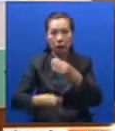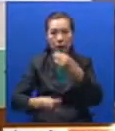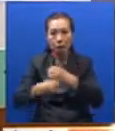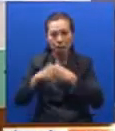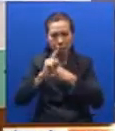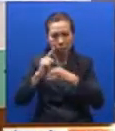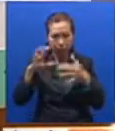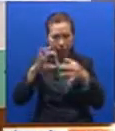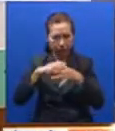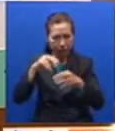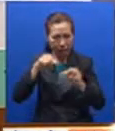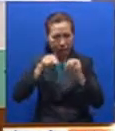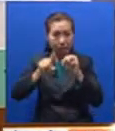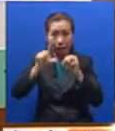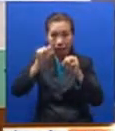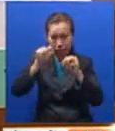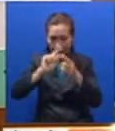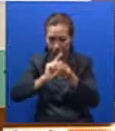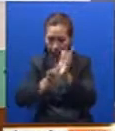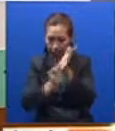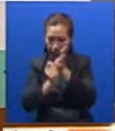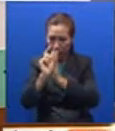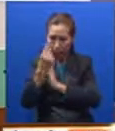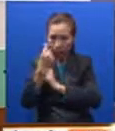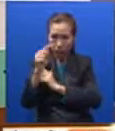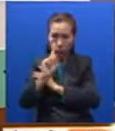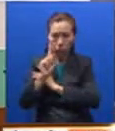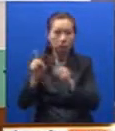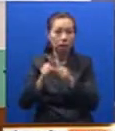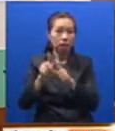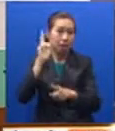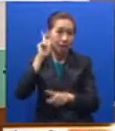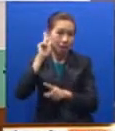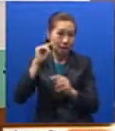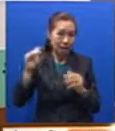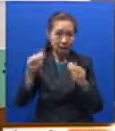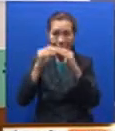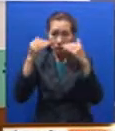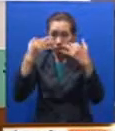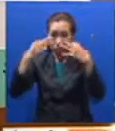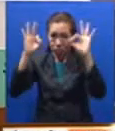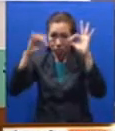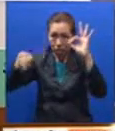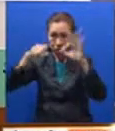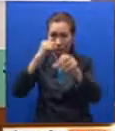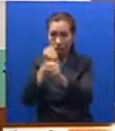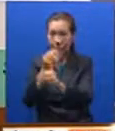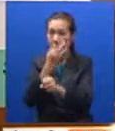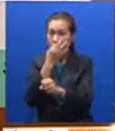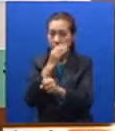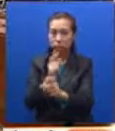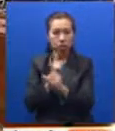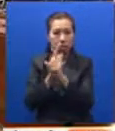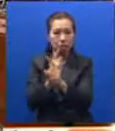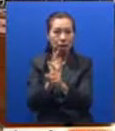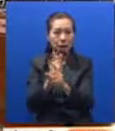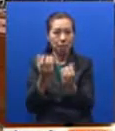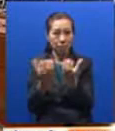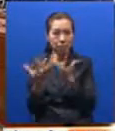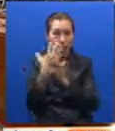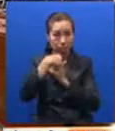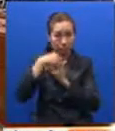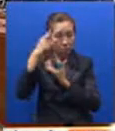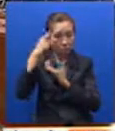ทวนปรับแก้มาตรา 20นะฮะโดยระบุว่าเสรีภาพของสื่อสื่อมวลชนในประกอบวิชาชีพตามจริยธรรมเพื่อประโยชน์